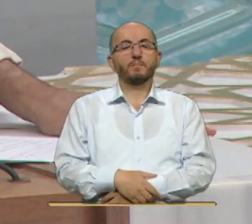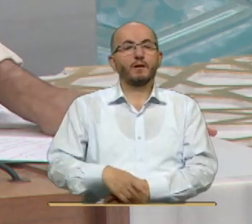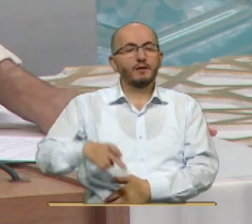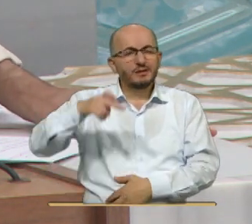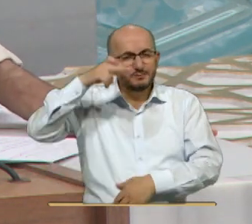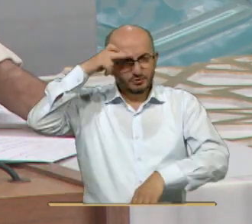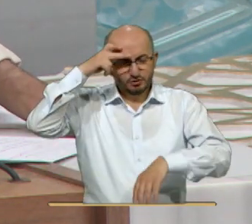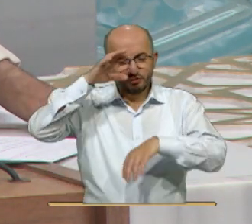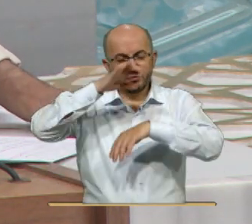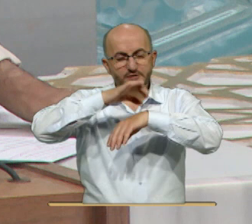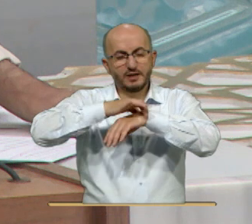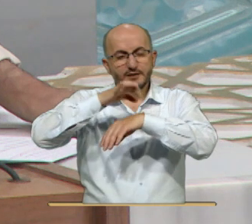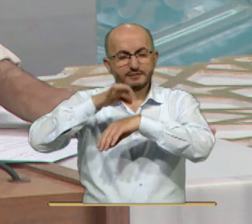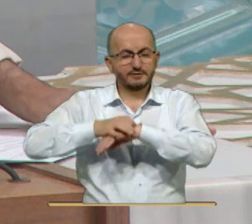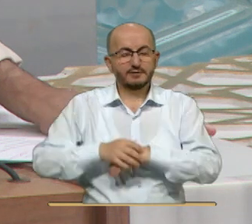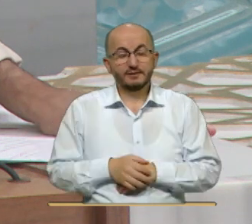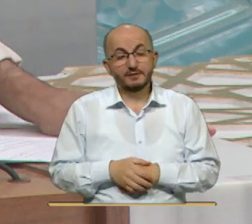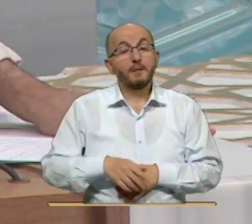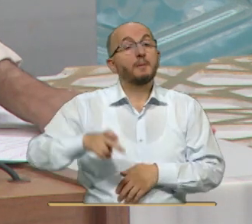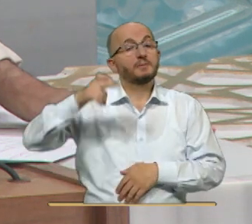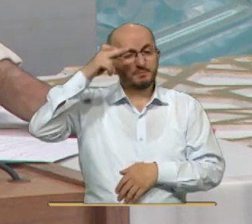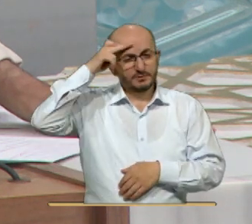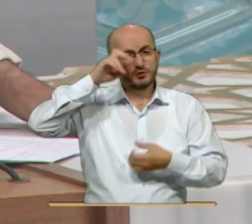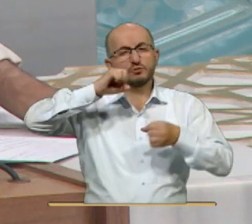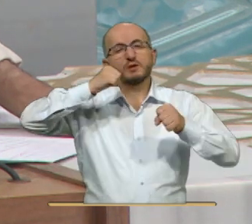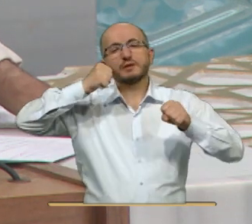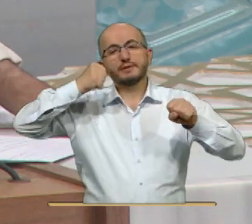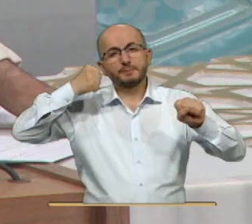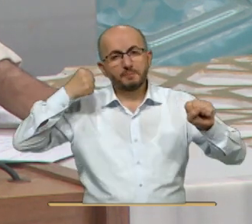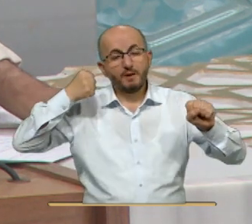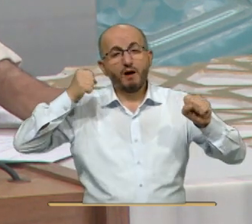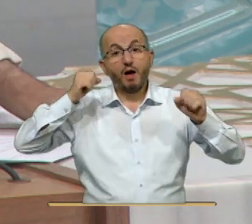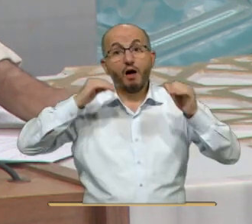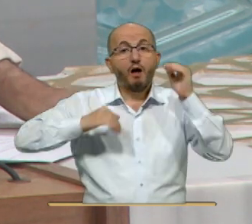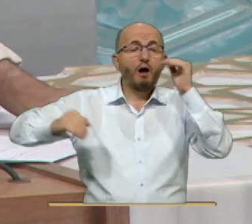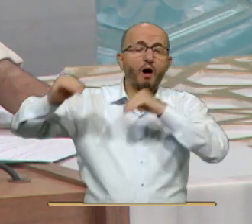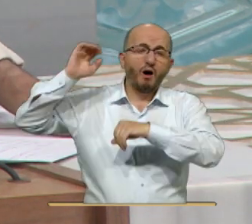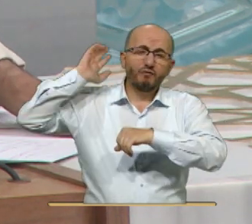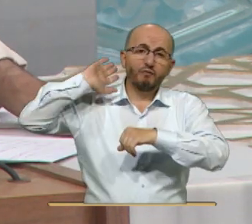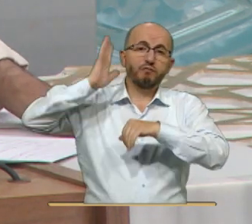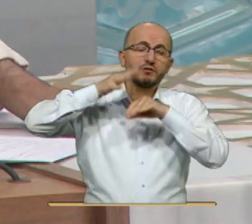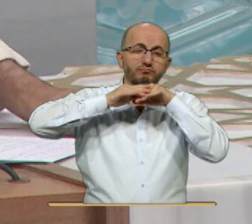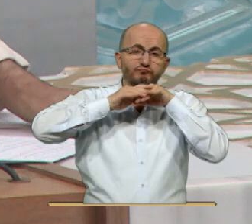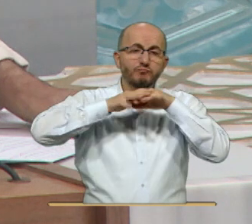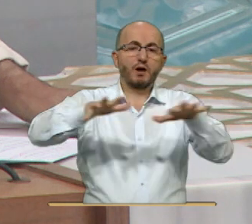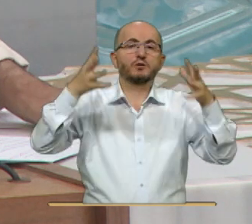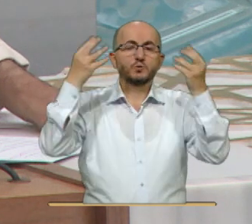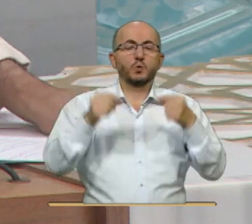psikolojik rahatsızlıkların, psikolojik gerilimlerin en fazla yaygın olduğu bir